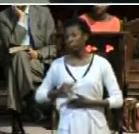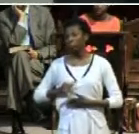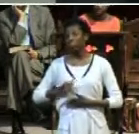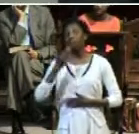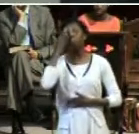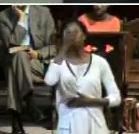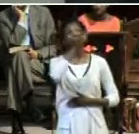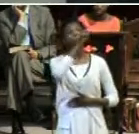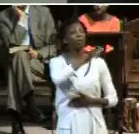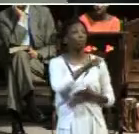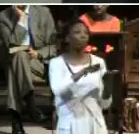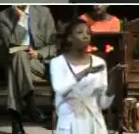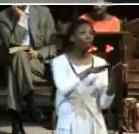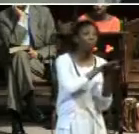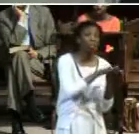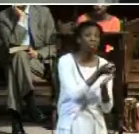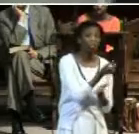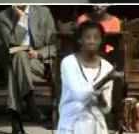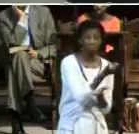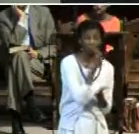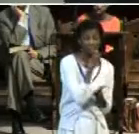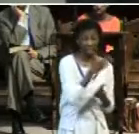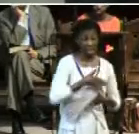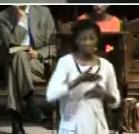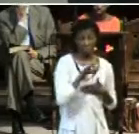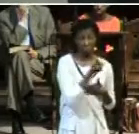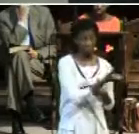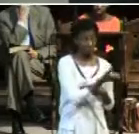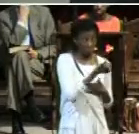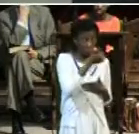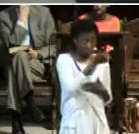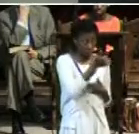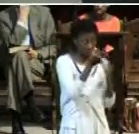peu, aime peu. C'est toi qui viens de me le dire.